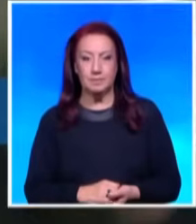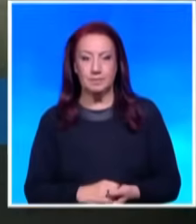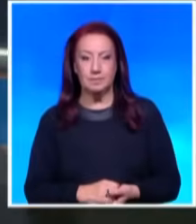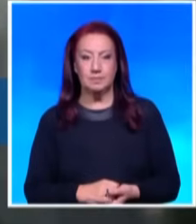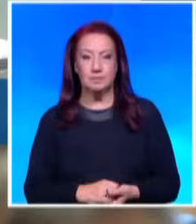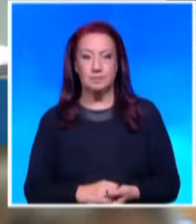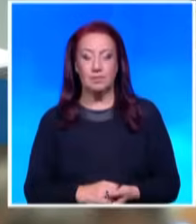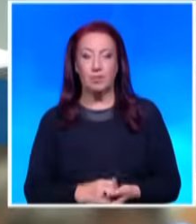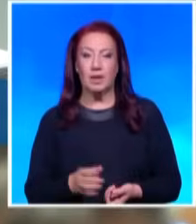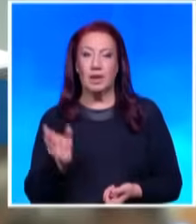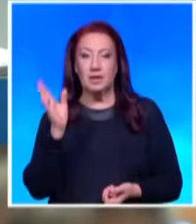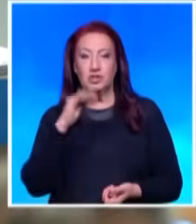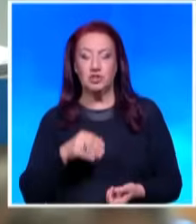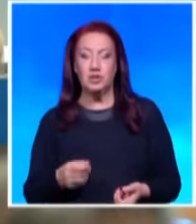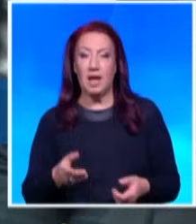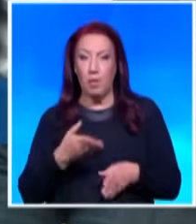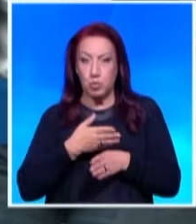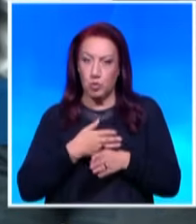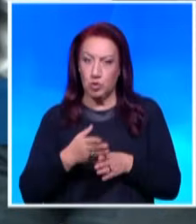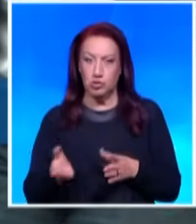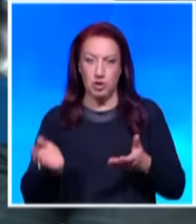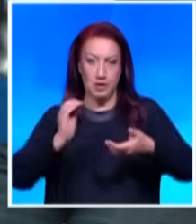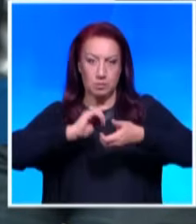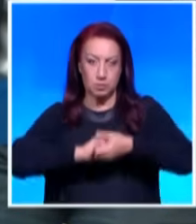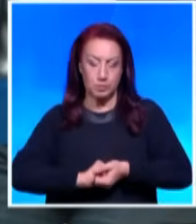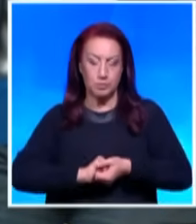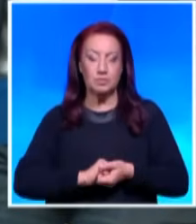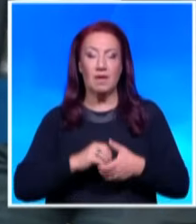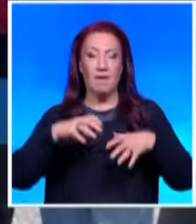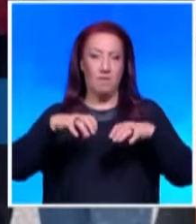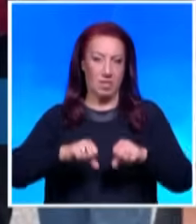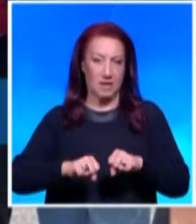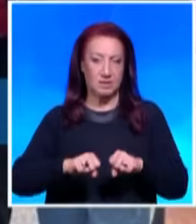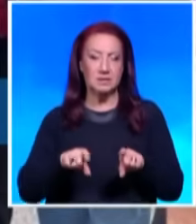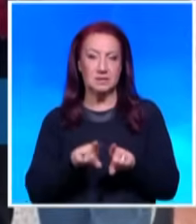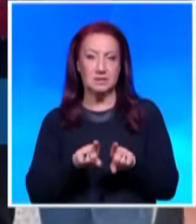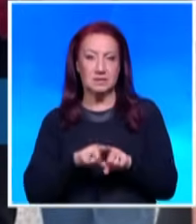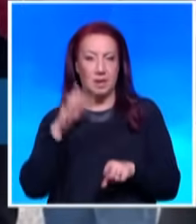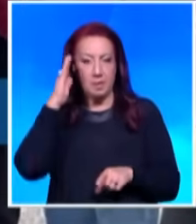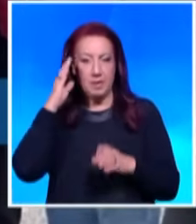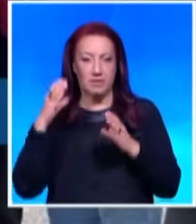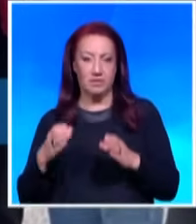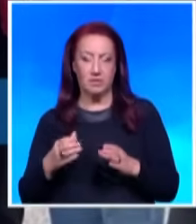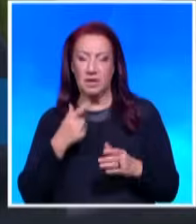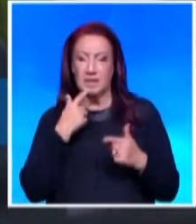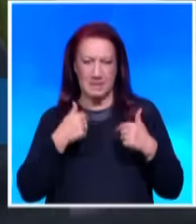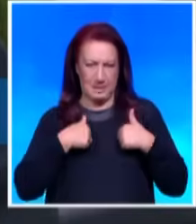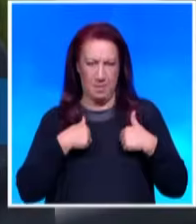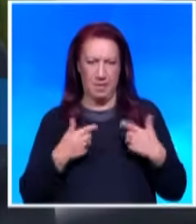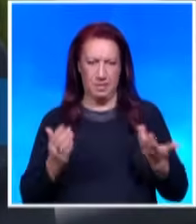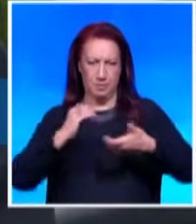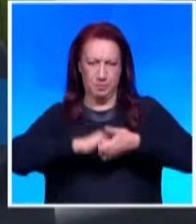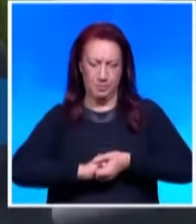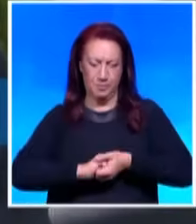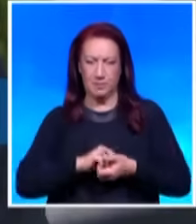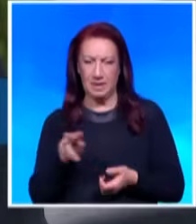Ще оцелеят ли след изборите сглобката на властта и правителството? За мен сглобката в момента не съществува. Вие виждате, че